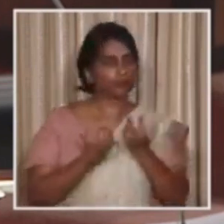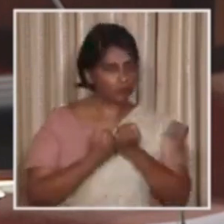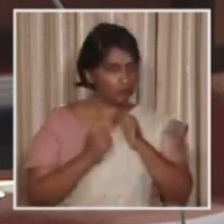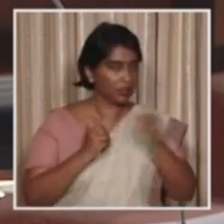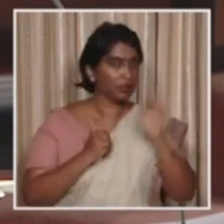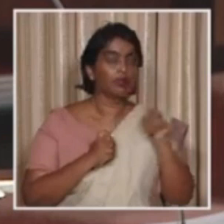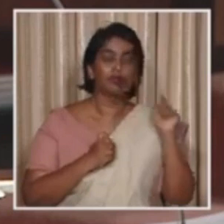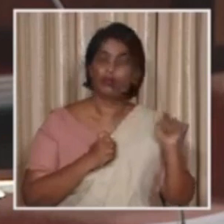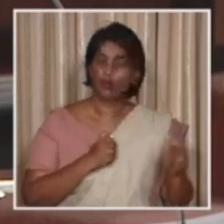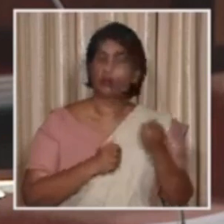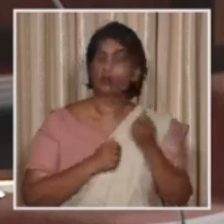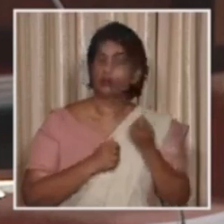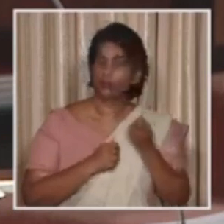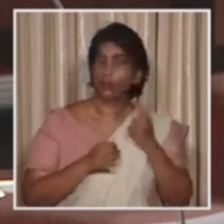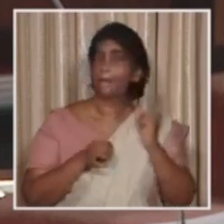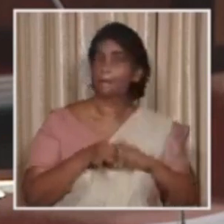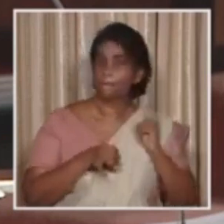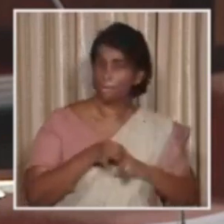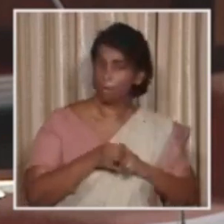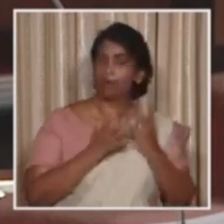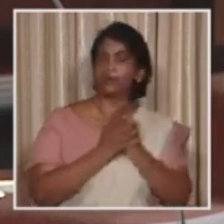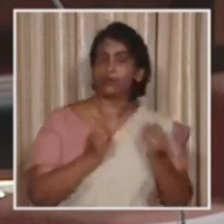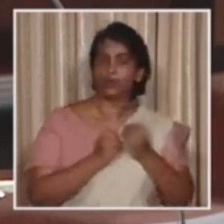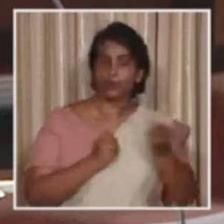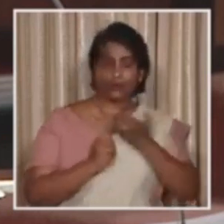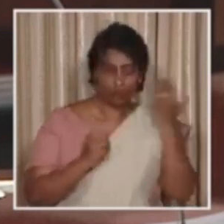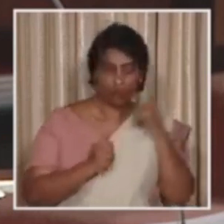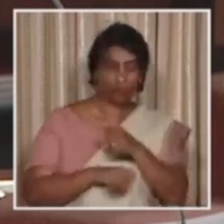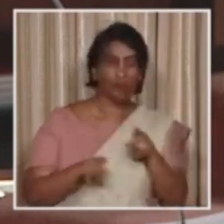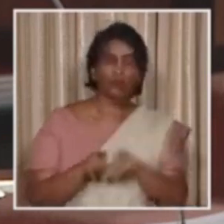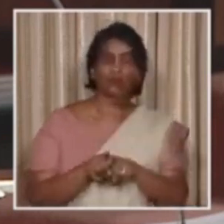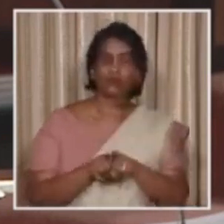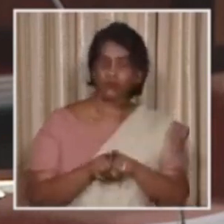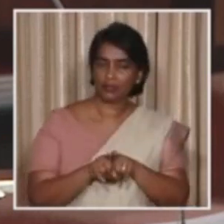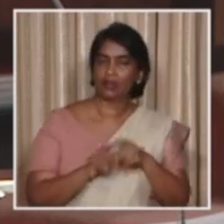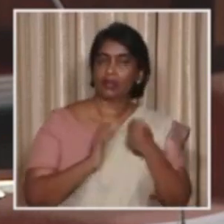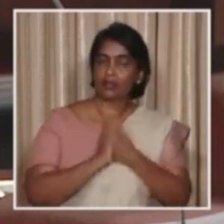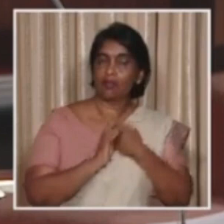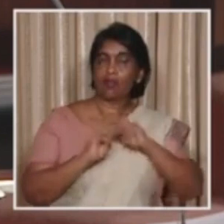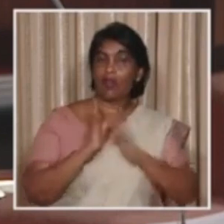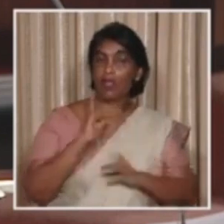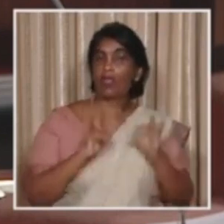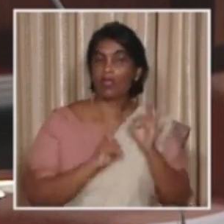ரீதியிலிருந்து மீண்டுகள முடியும் என்ற ஒரு பேச்சை ஒளிவாரத்துறை அமைச்சர் அவர்கள்